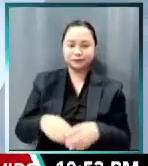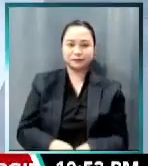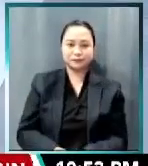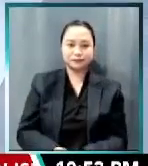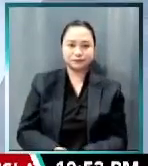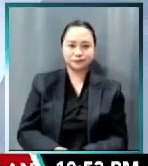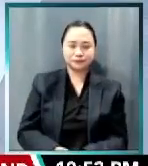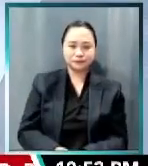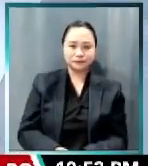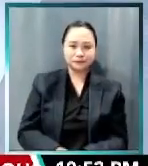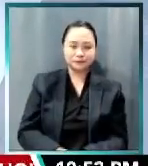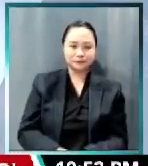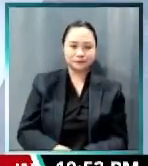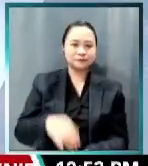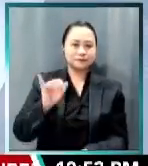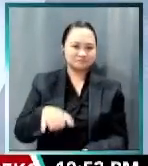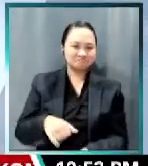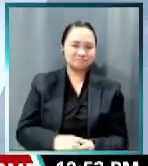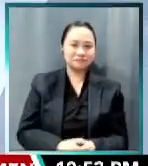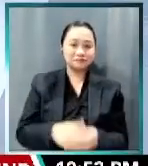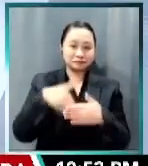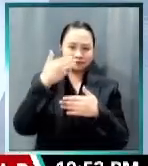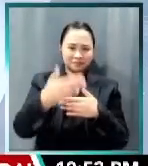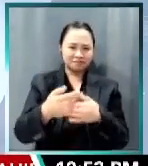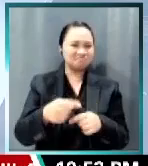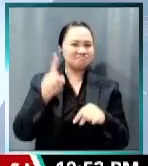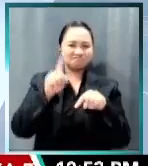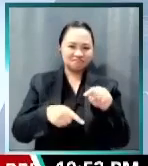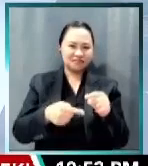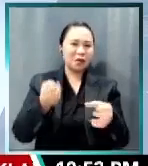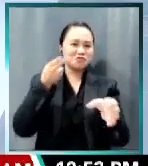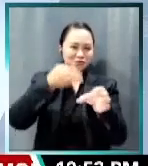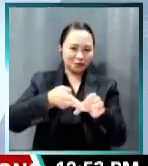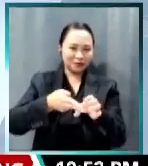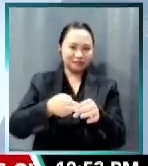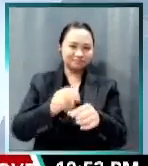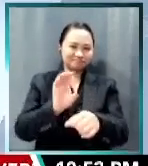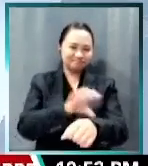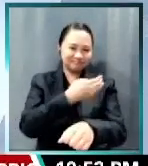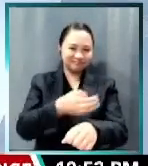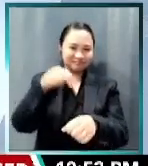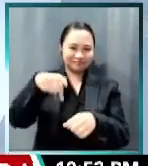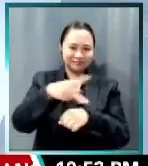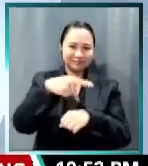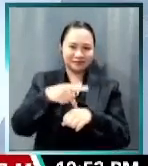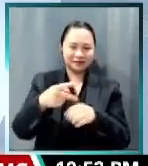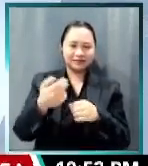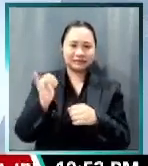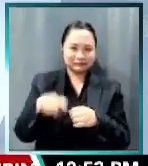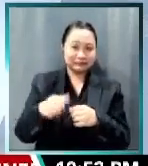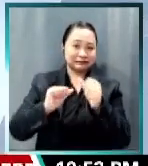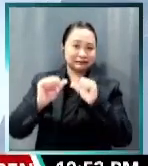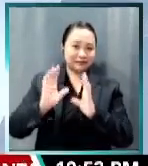Hindi na makakasama sa Manila concert ang Super Junior member na si Choi Siwon. Nagka-COVID kasi siya pagkatapos